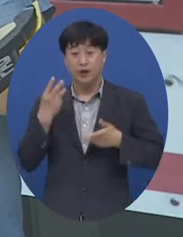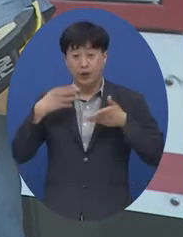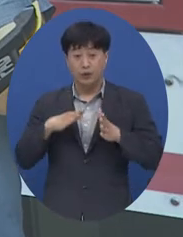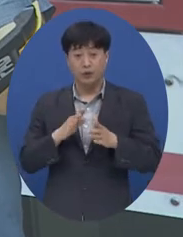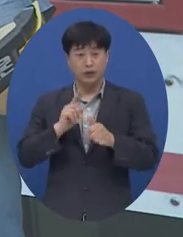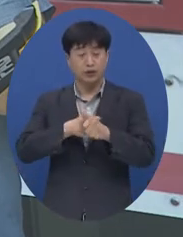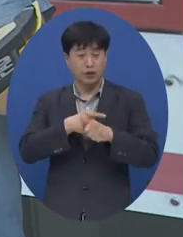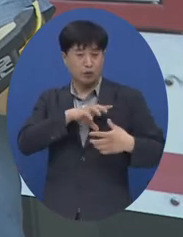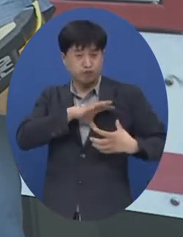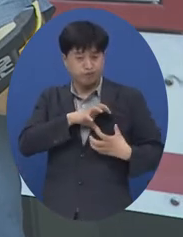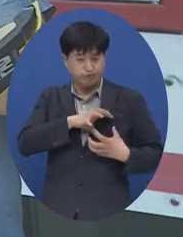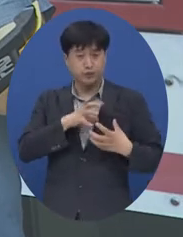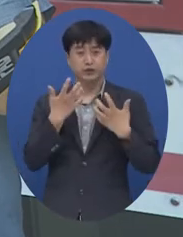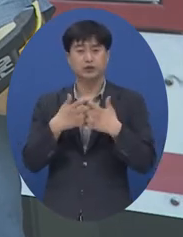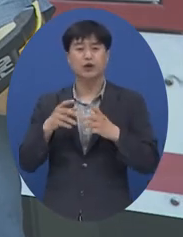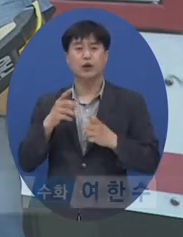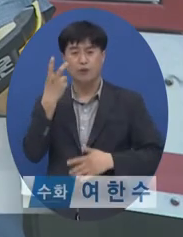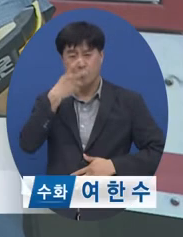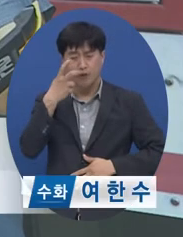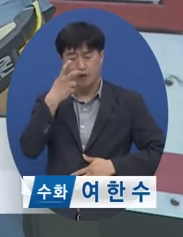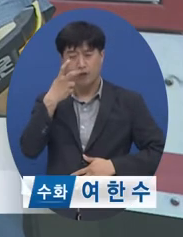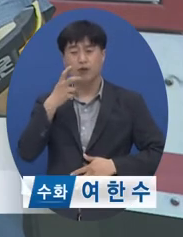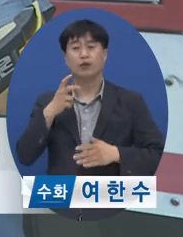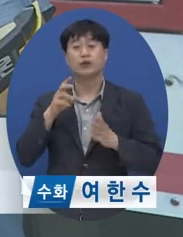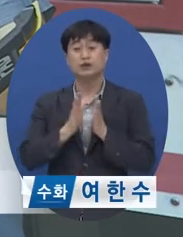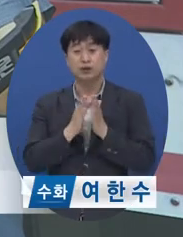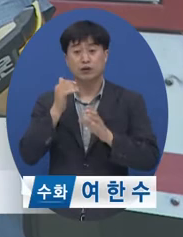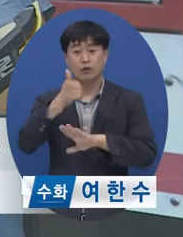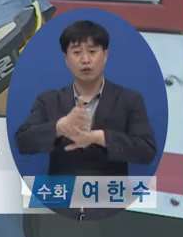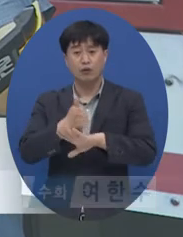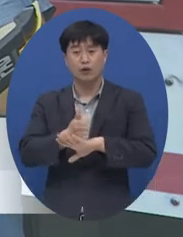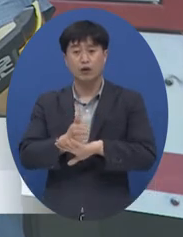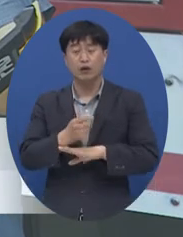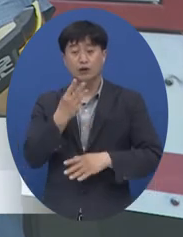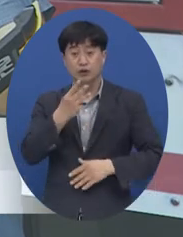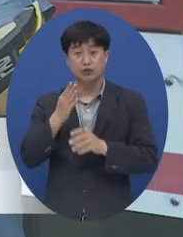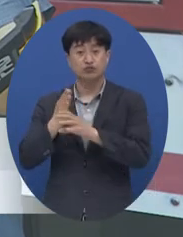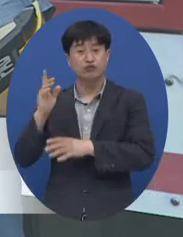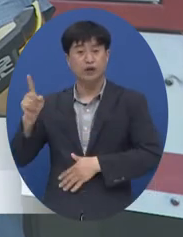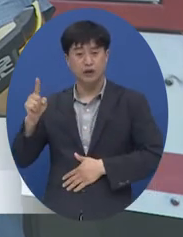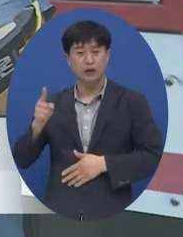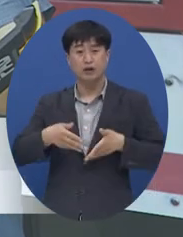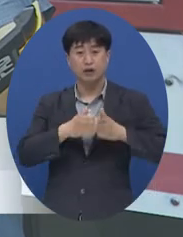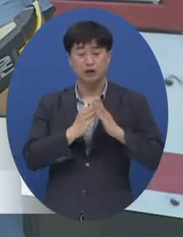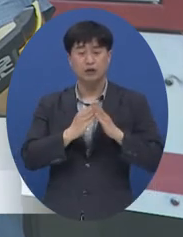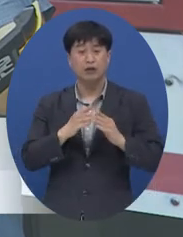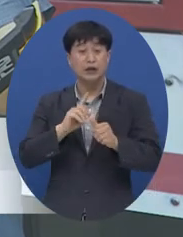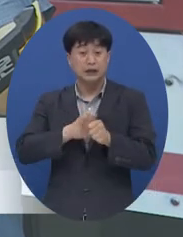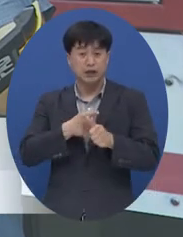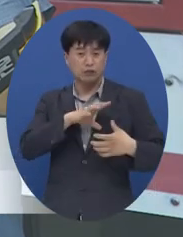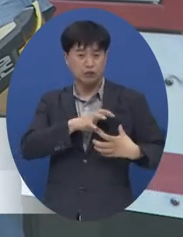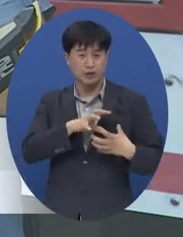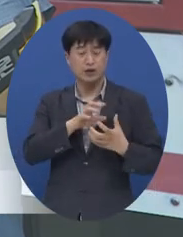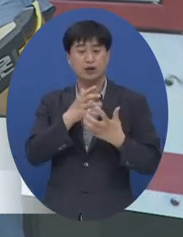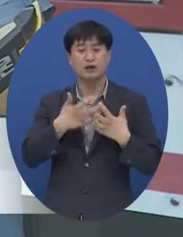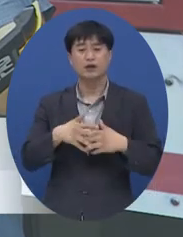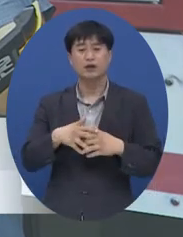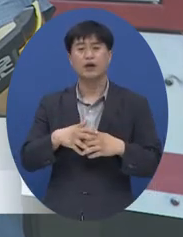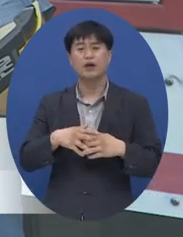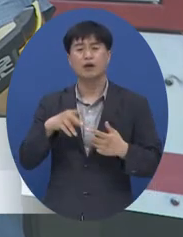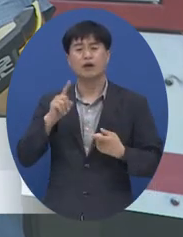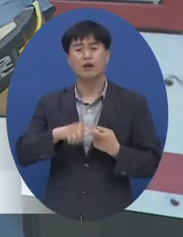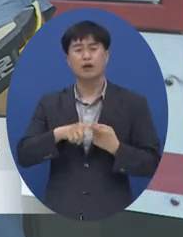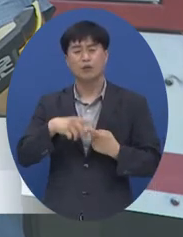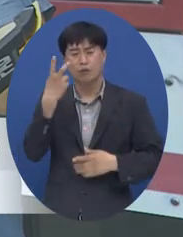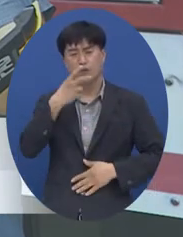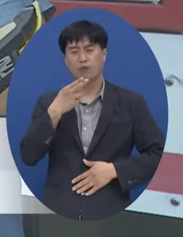경기도가 자동심장충격기 관리실태 감사를 실시한 결과 세 곳 중 한 곳에 설치된 자동심장충격기가 제대로 관리되고